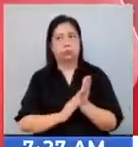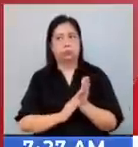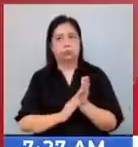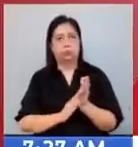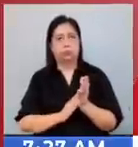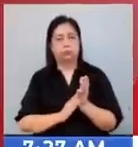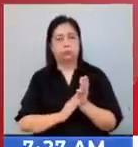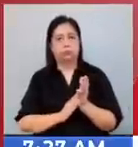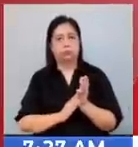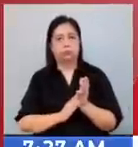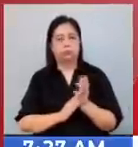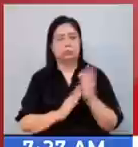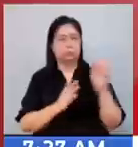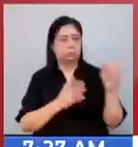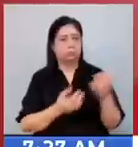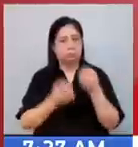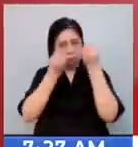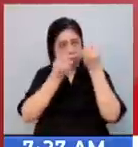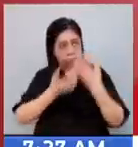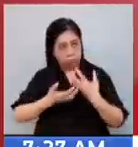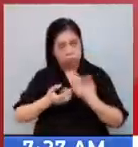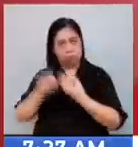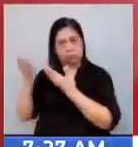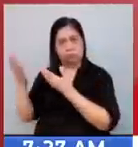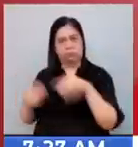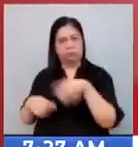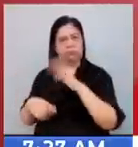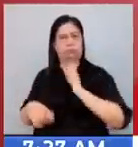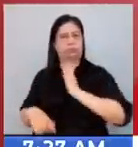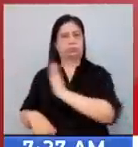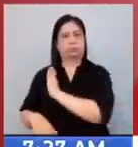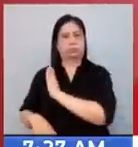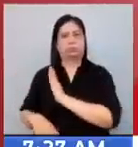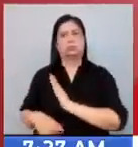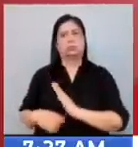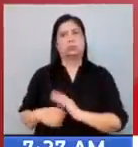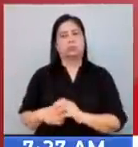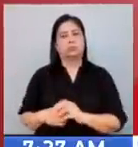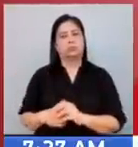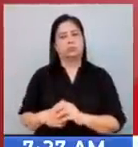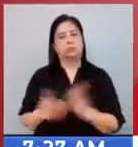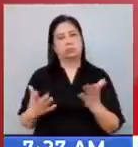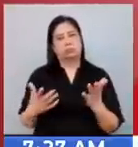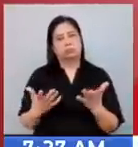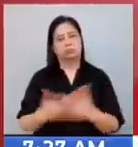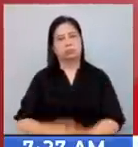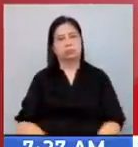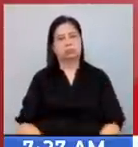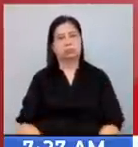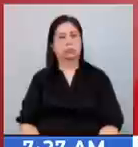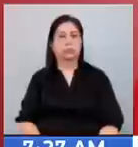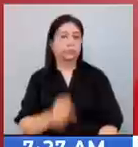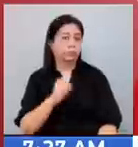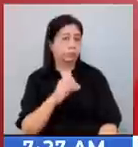isasabihin daw po nila yon sa Board of Trustees. Aha. Okay. Yes po, bali. So magkakaroon ba ng